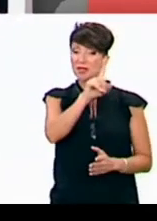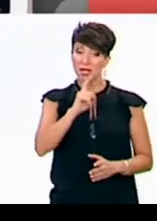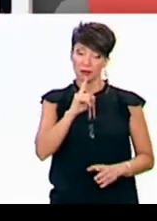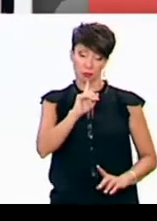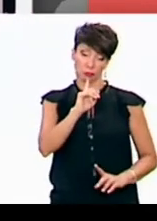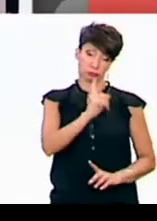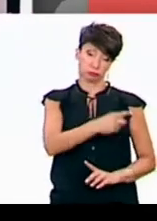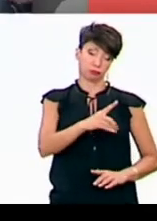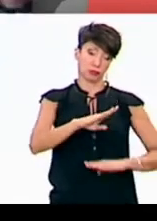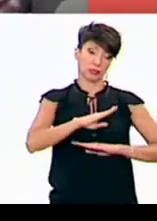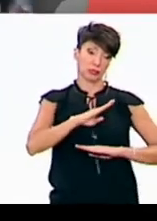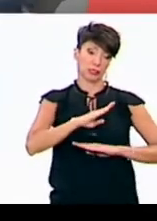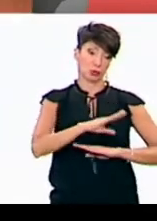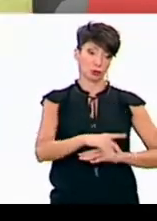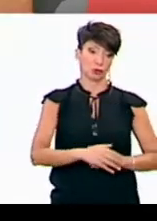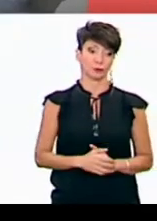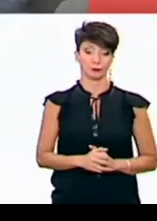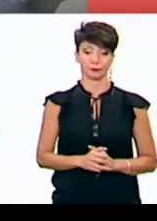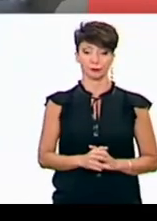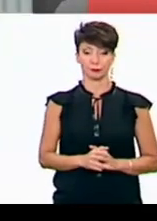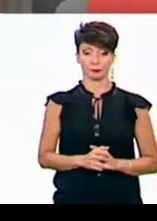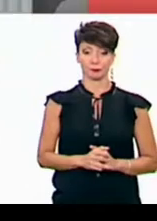στρατιωτικής επέμβασης.